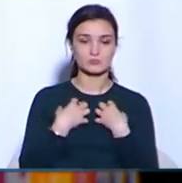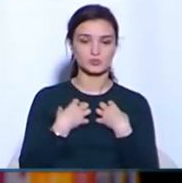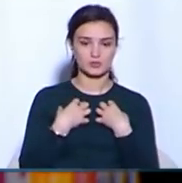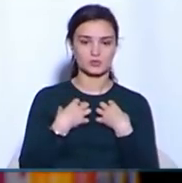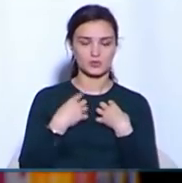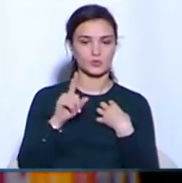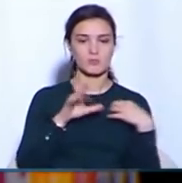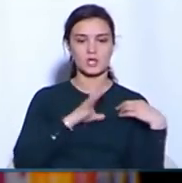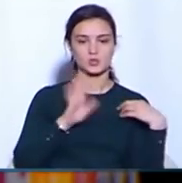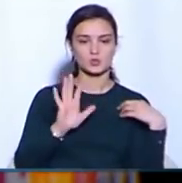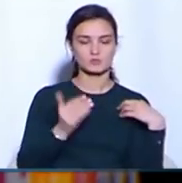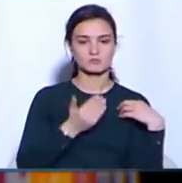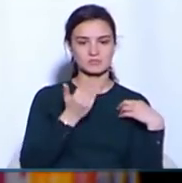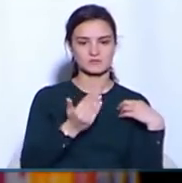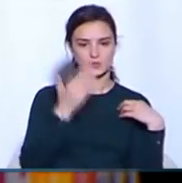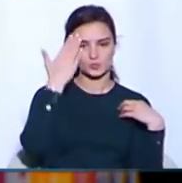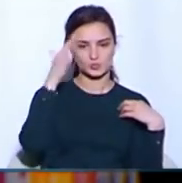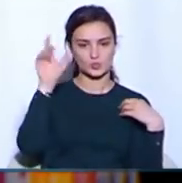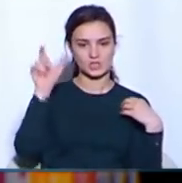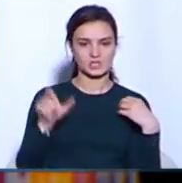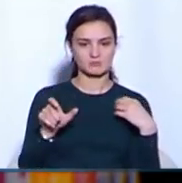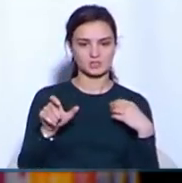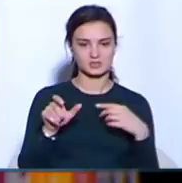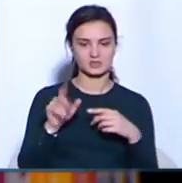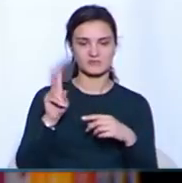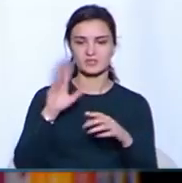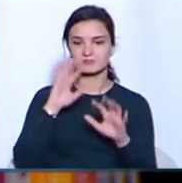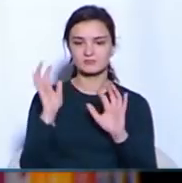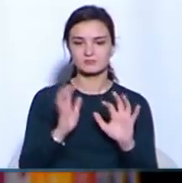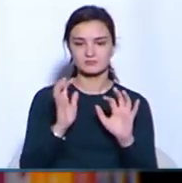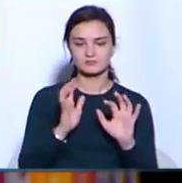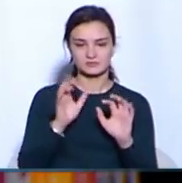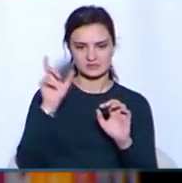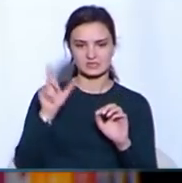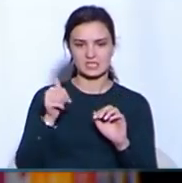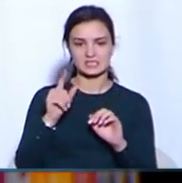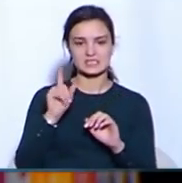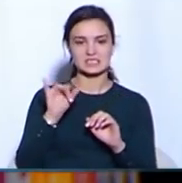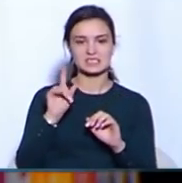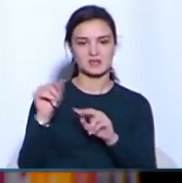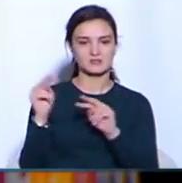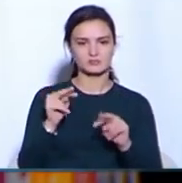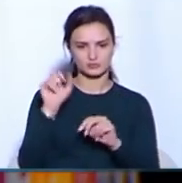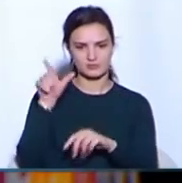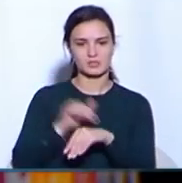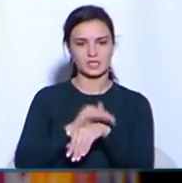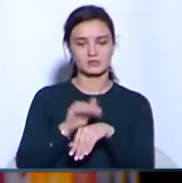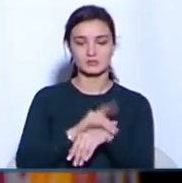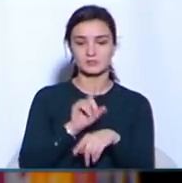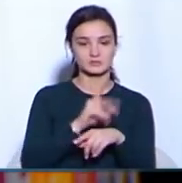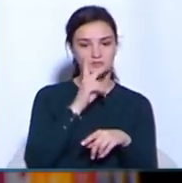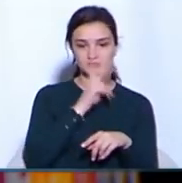ანუ არ იყოს მისთვის უცხო ადამიანის, თუნდაც ძალიან მოსიყვარულე და კეთილსინდისიერი ძიძის იმედად, იმიტომ რომ